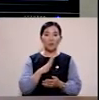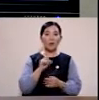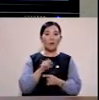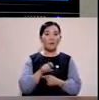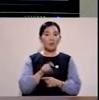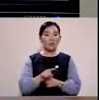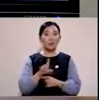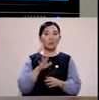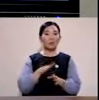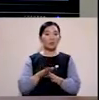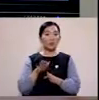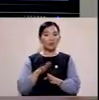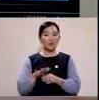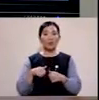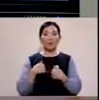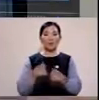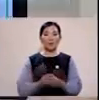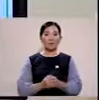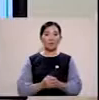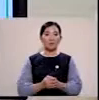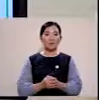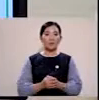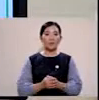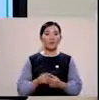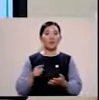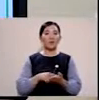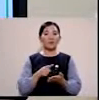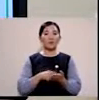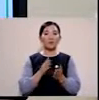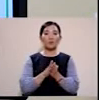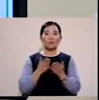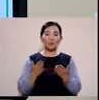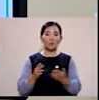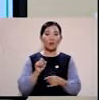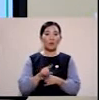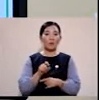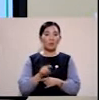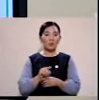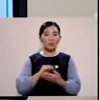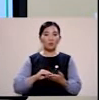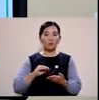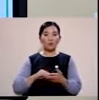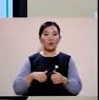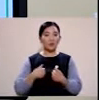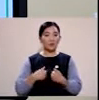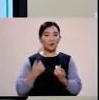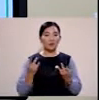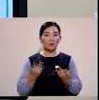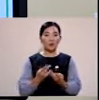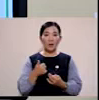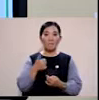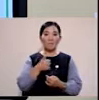va topshiriqlar bajarishga harakat qilamiz. Daftaringizni ochib, mashqlarni yozishga harakat qiling.